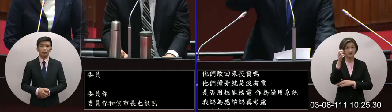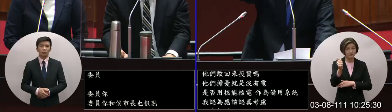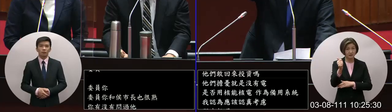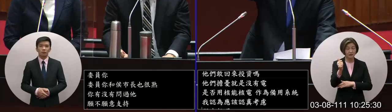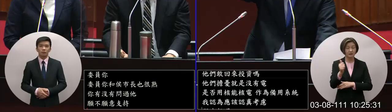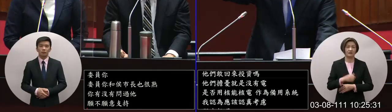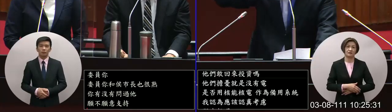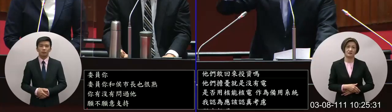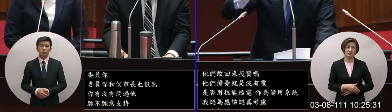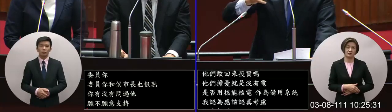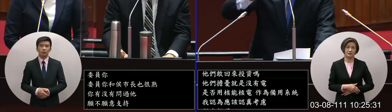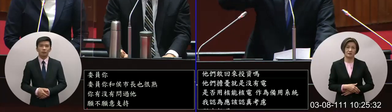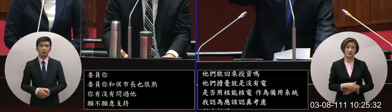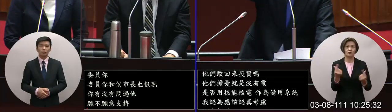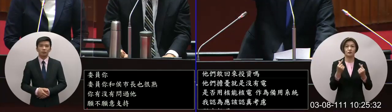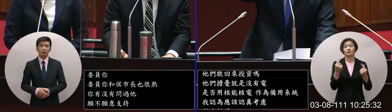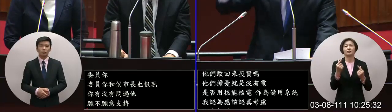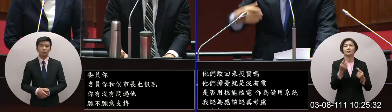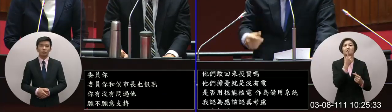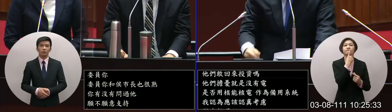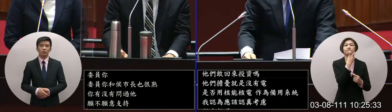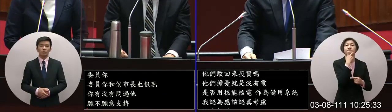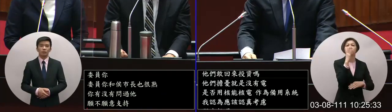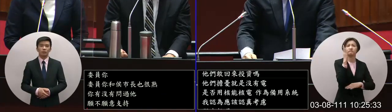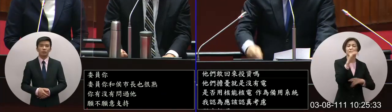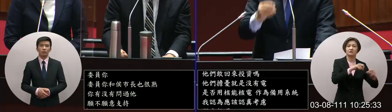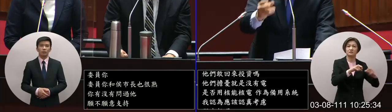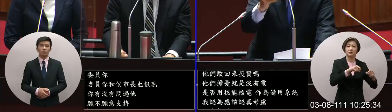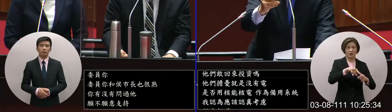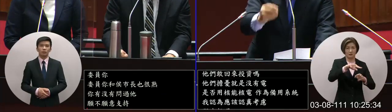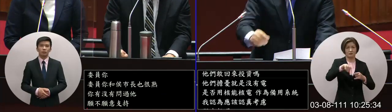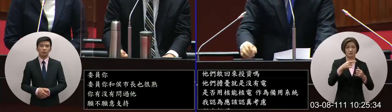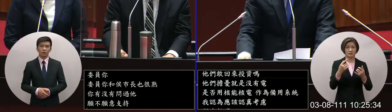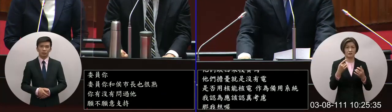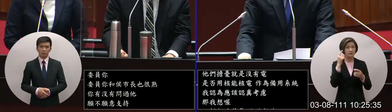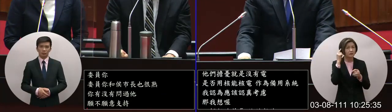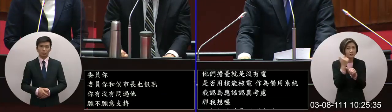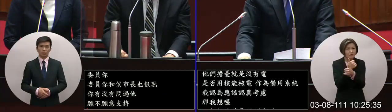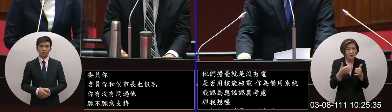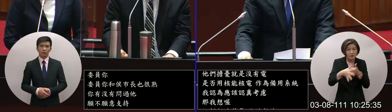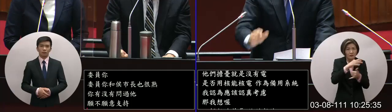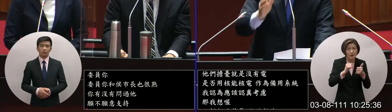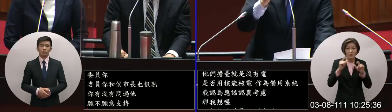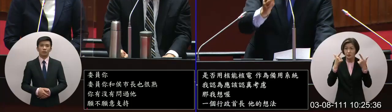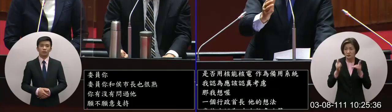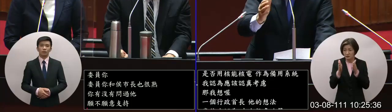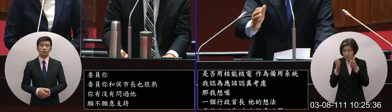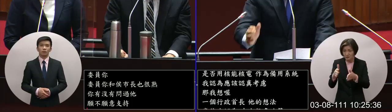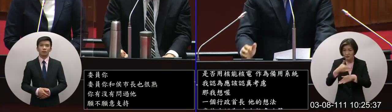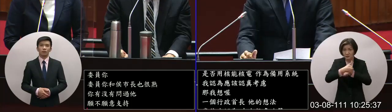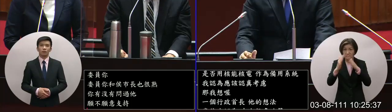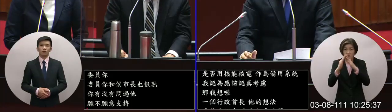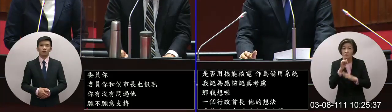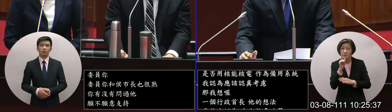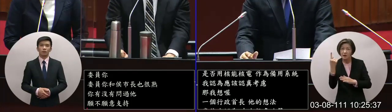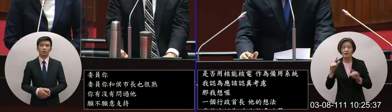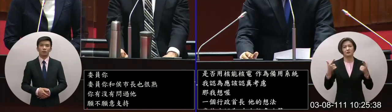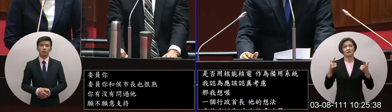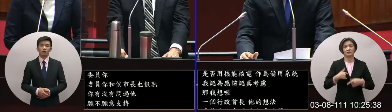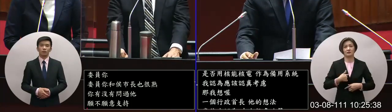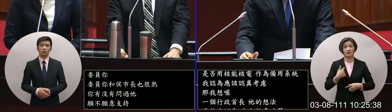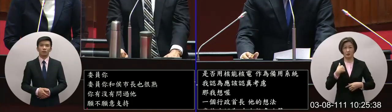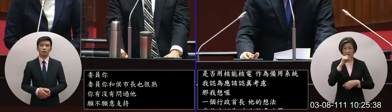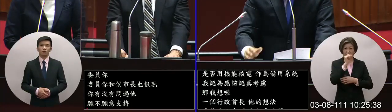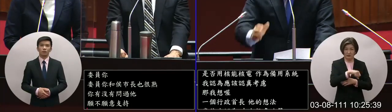认为中央很多政策你是全国性的，不是考虑单一、哦、我不是赞成或否定，但